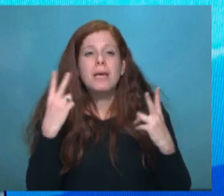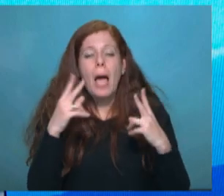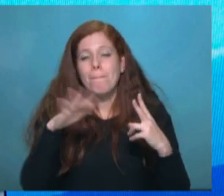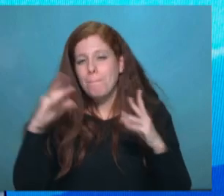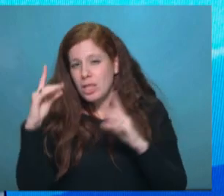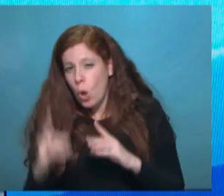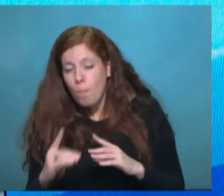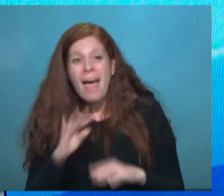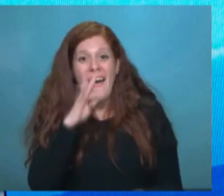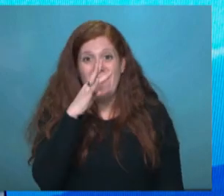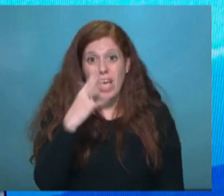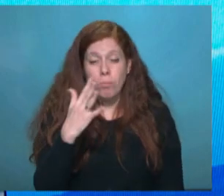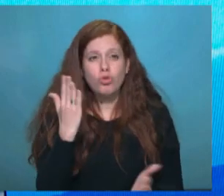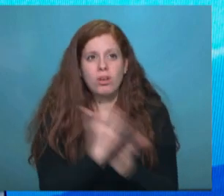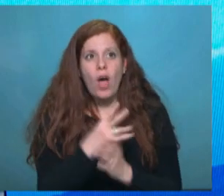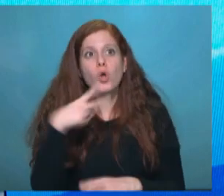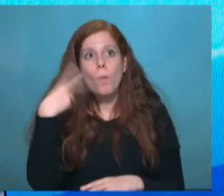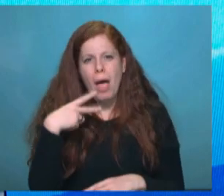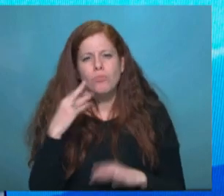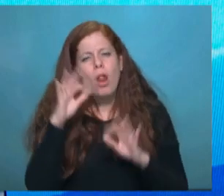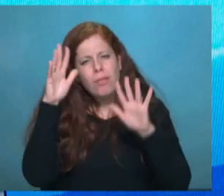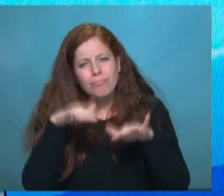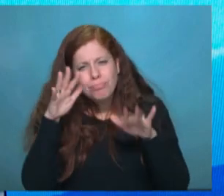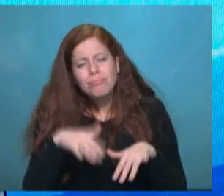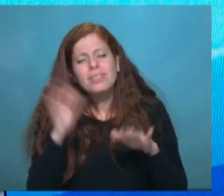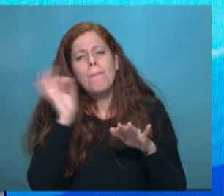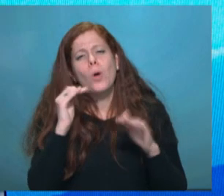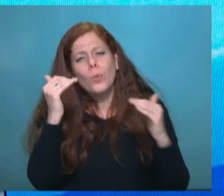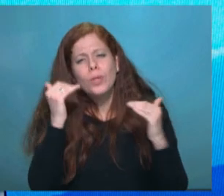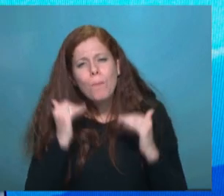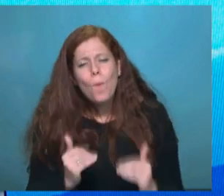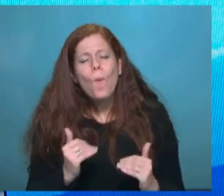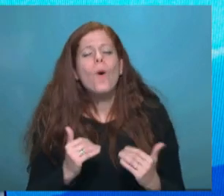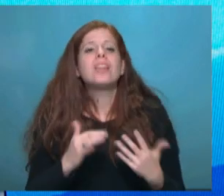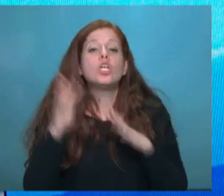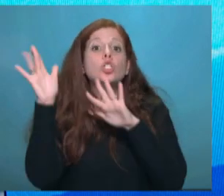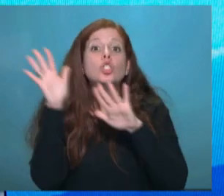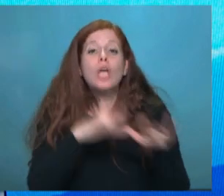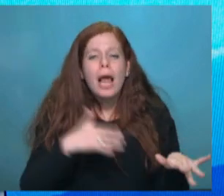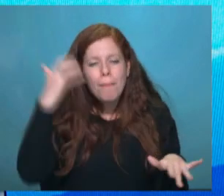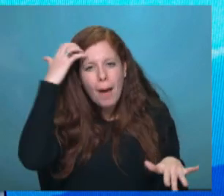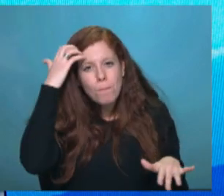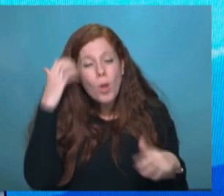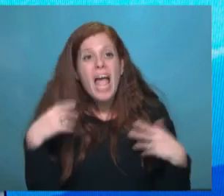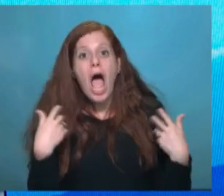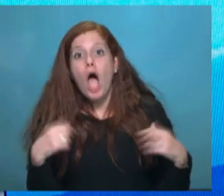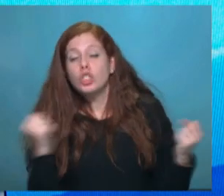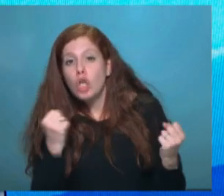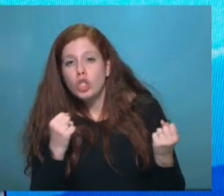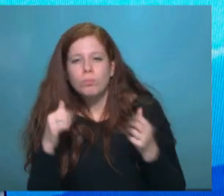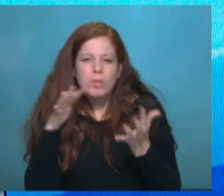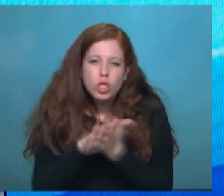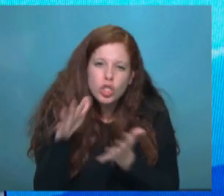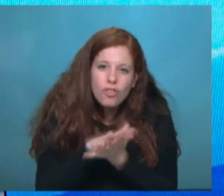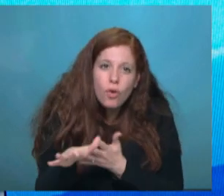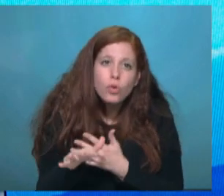חמישי, אנחנו כבר נכנסים ליומיים של ממטרים, טמפרטורות נמוכות מהרגיל, שלג בחרמון, חשש מפני שיטפונות בנחלי הדרום והמזרח